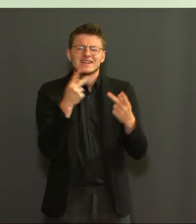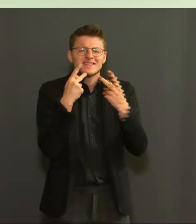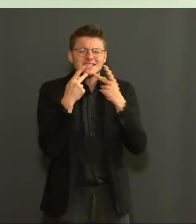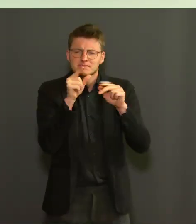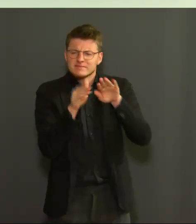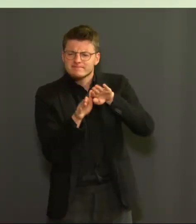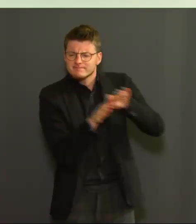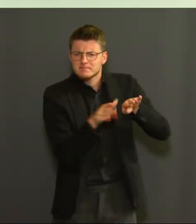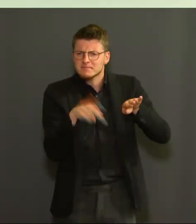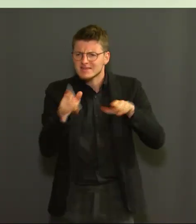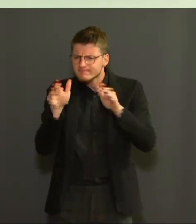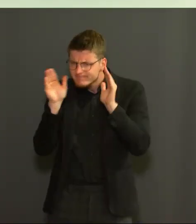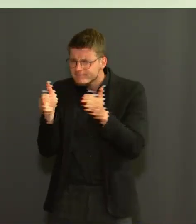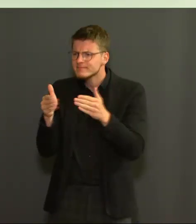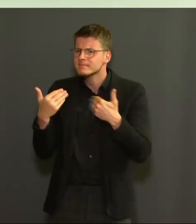belangrijkste indicator.